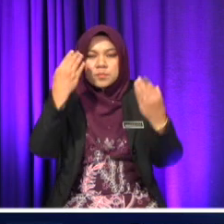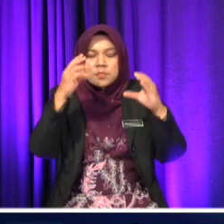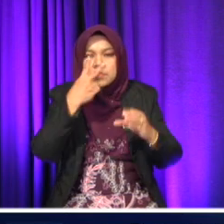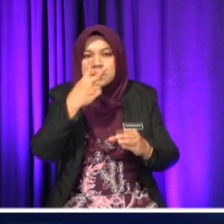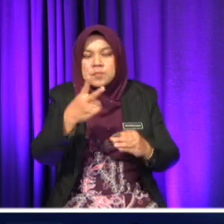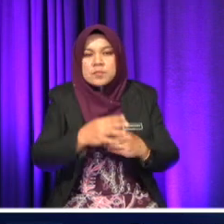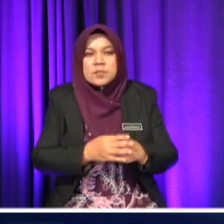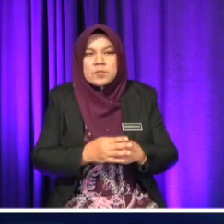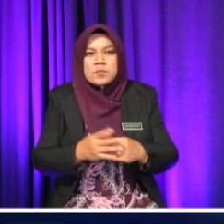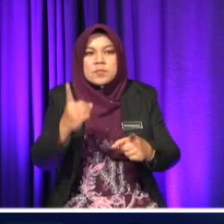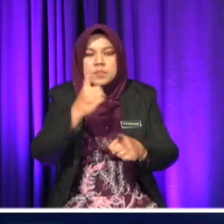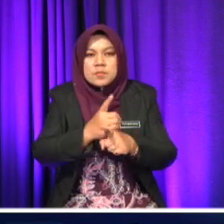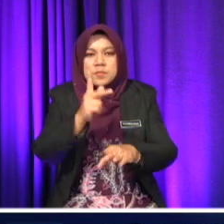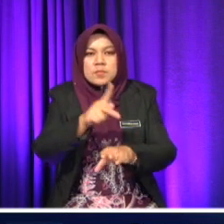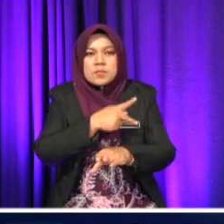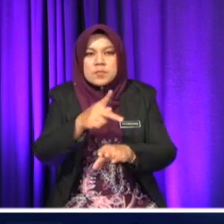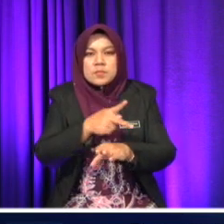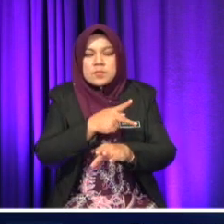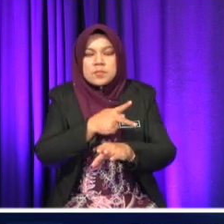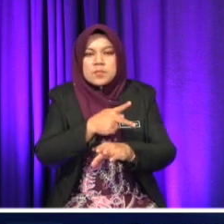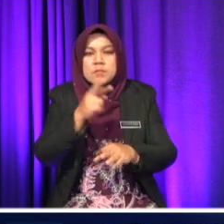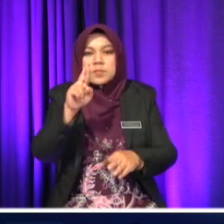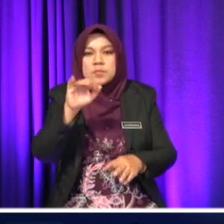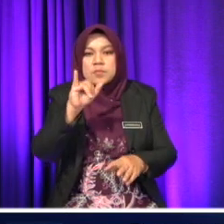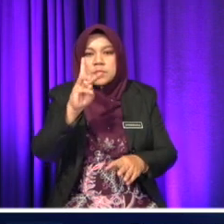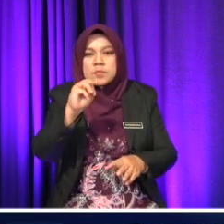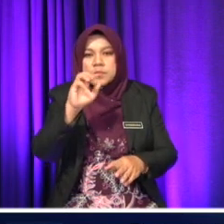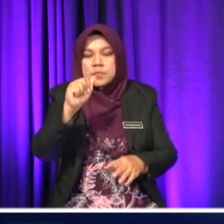Betul lah dia pantun keren nerima akhirnya